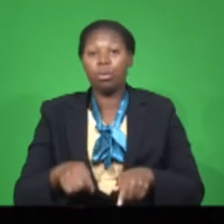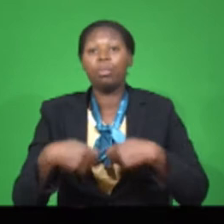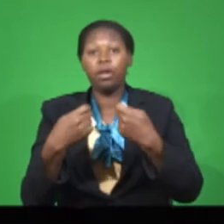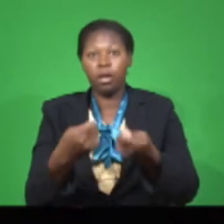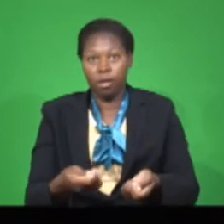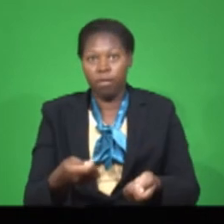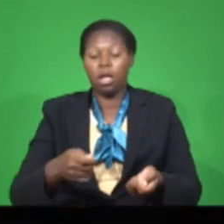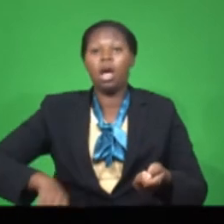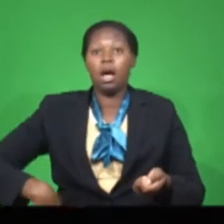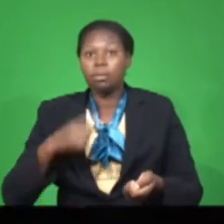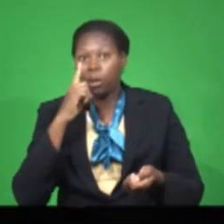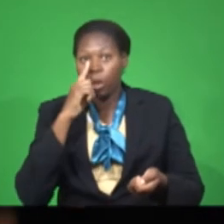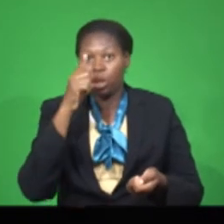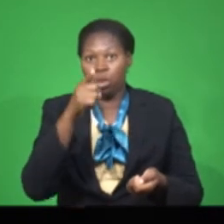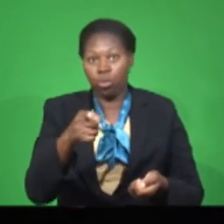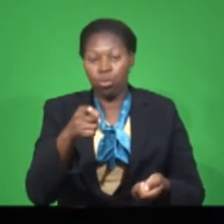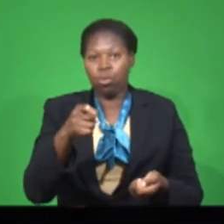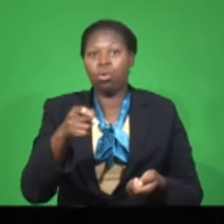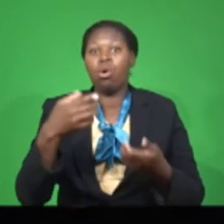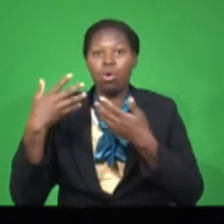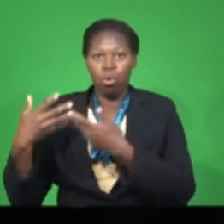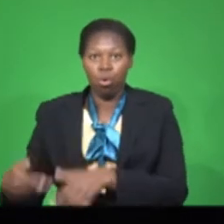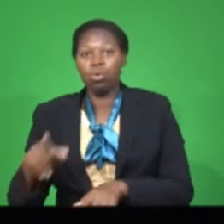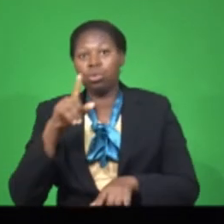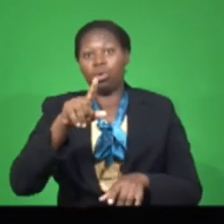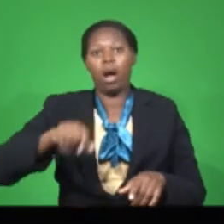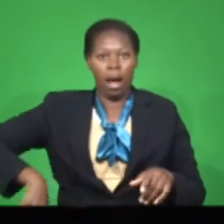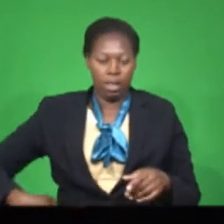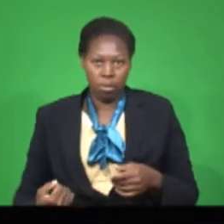Ndokusangana nepfambi yamupfungwa make achiti ipfambi. But